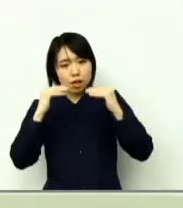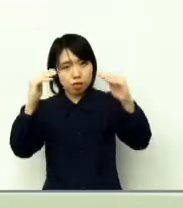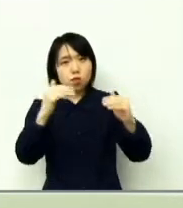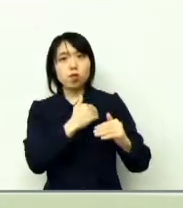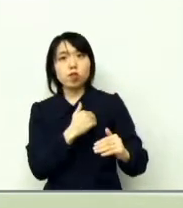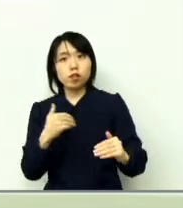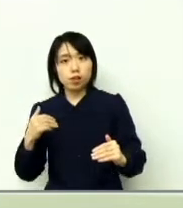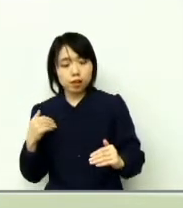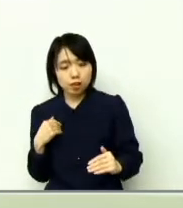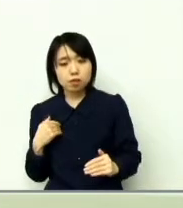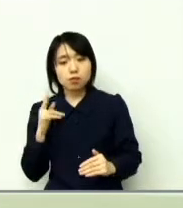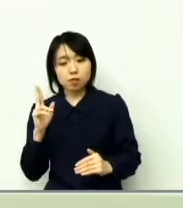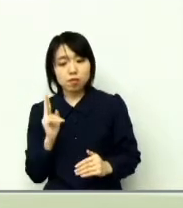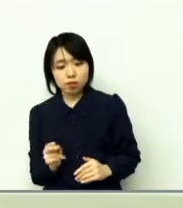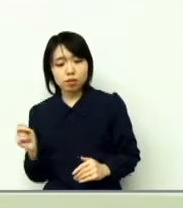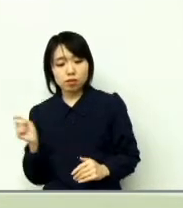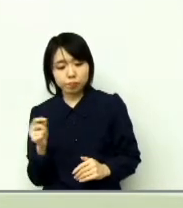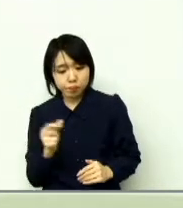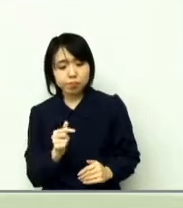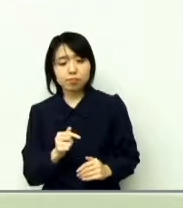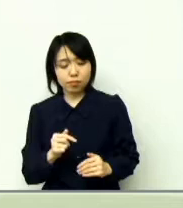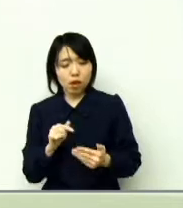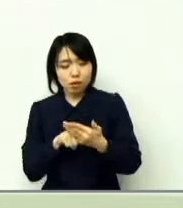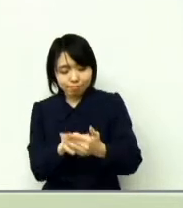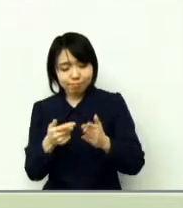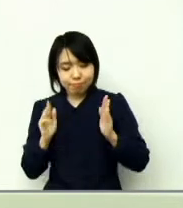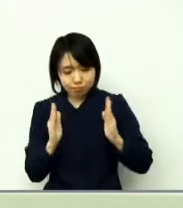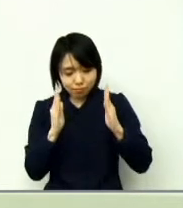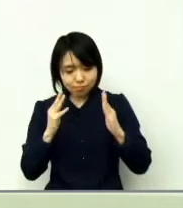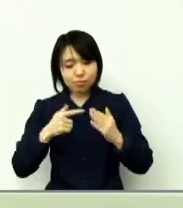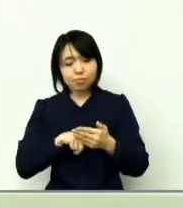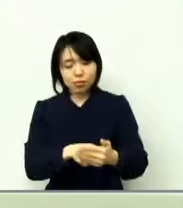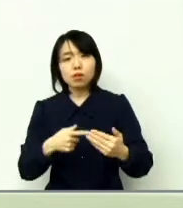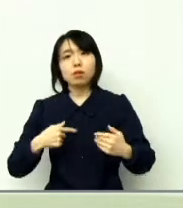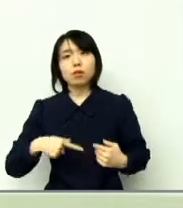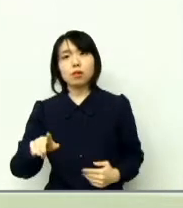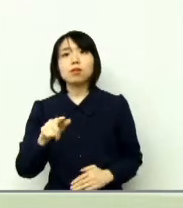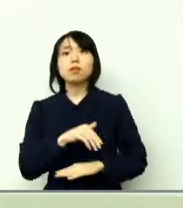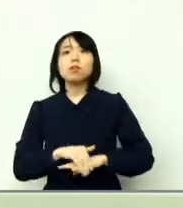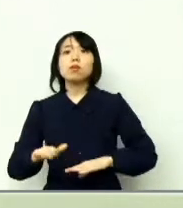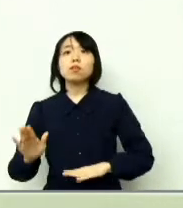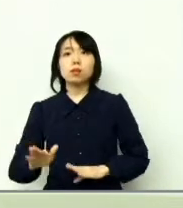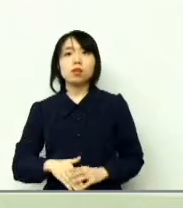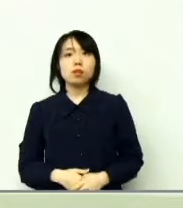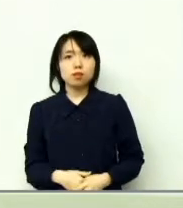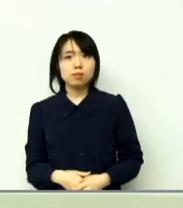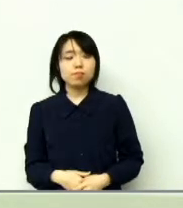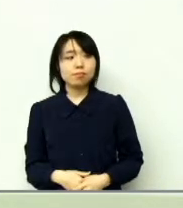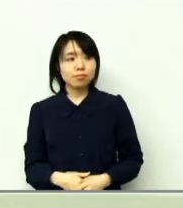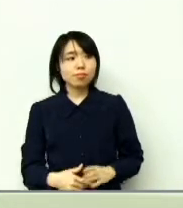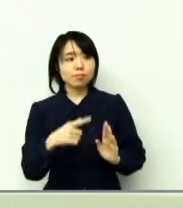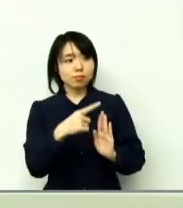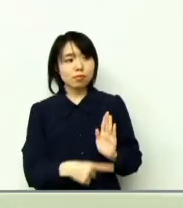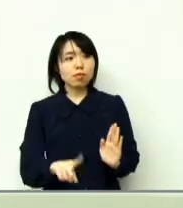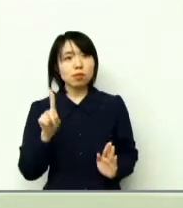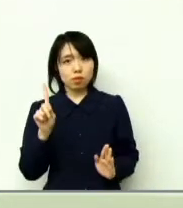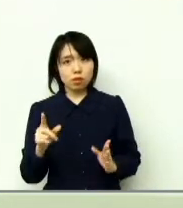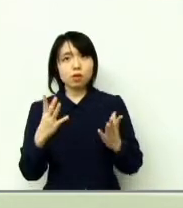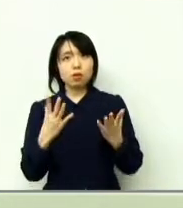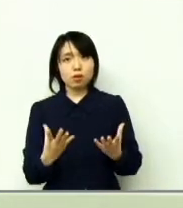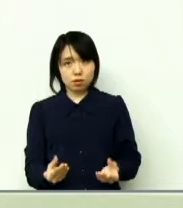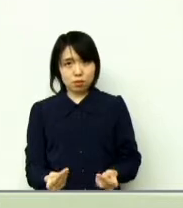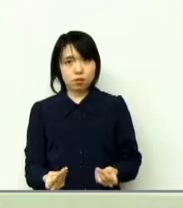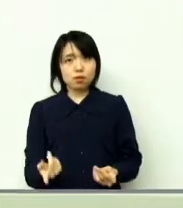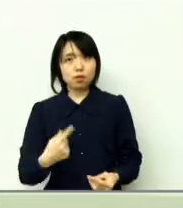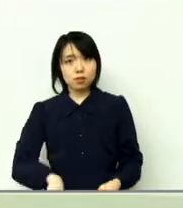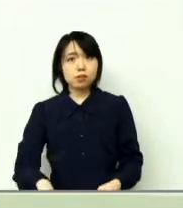遂げるために、スピード感を持って、全力を挙げてまた取り組んでまいりたいと思います。議題1については以上でございます。続きまして議